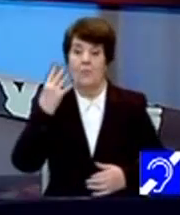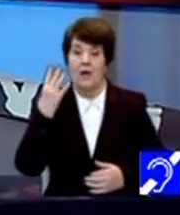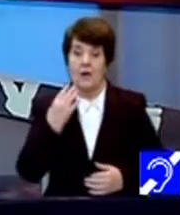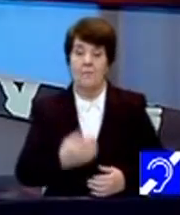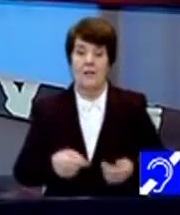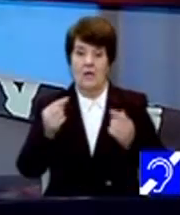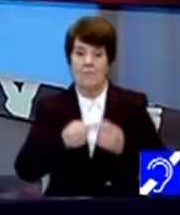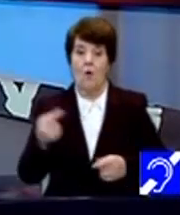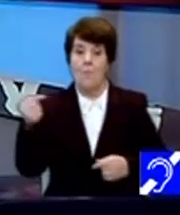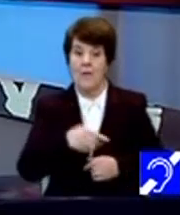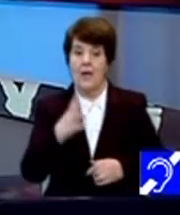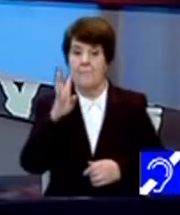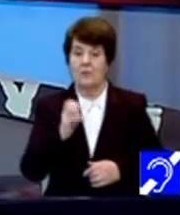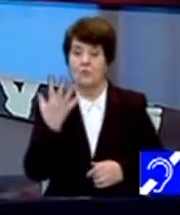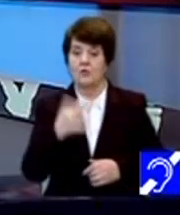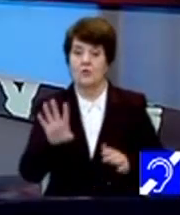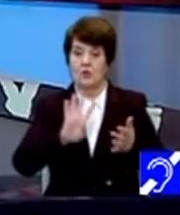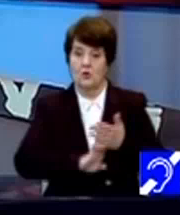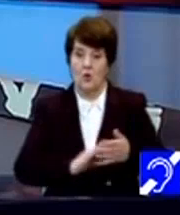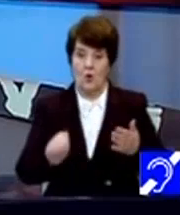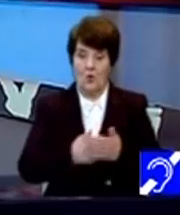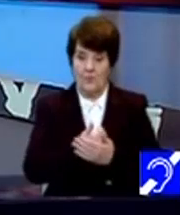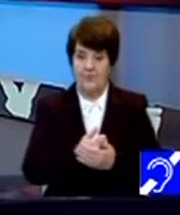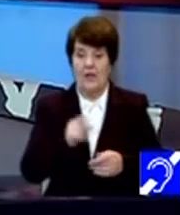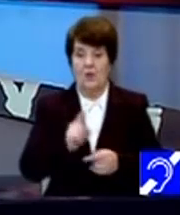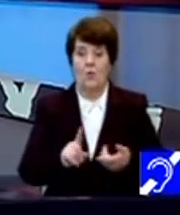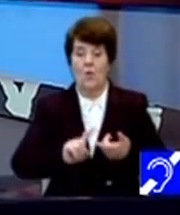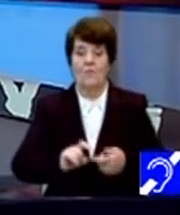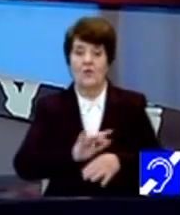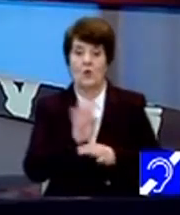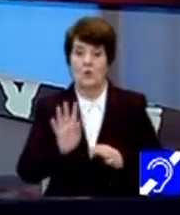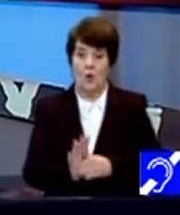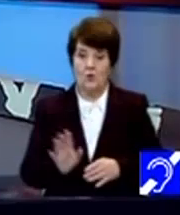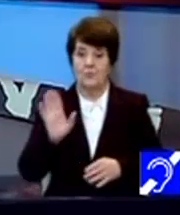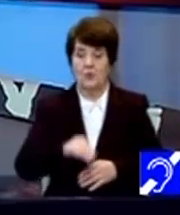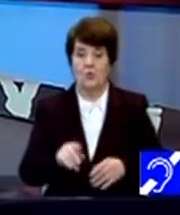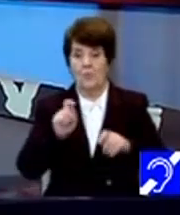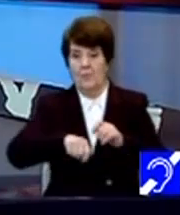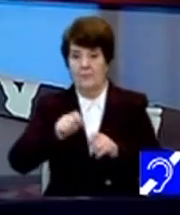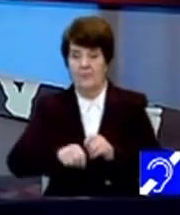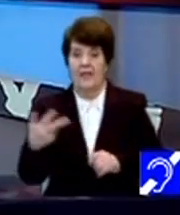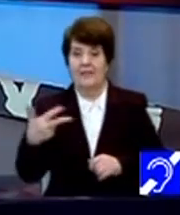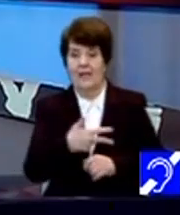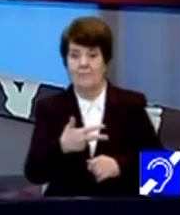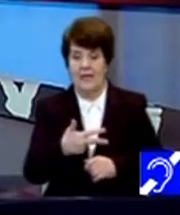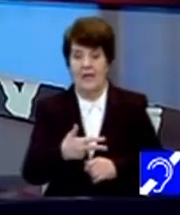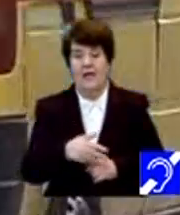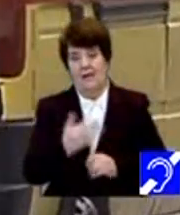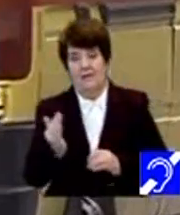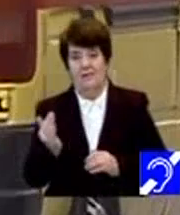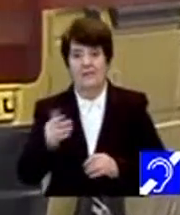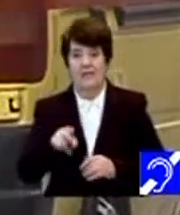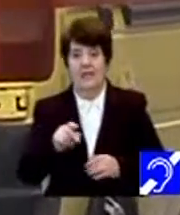Astăzi, în Republica Moldova, au fost confirmate 1459 de cazuri noi de infectare cu COVID-19 după prelucrarea peste